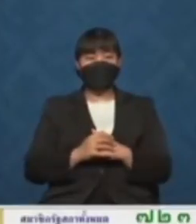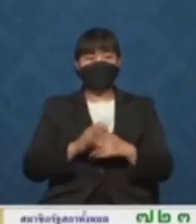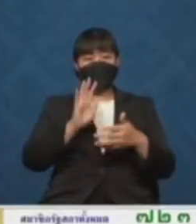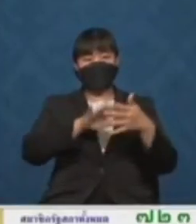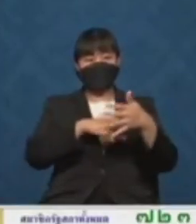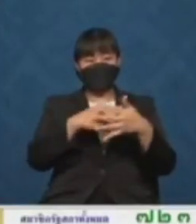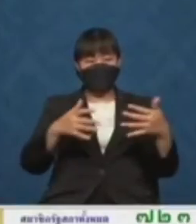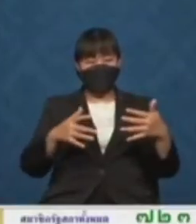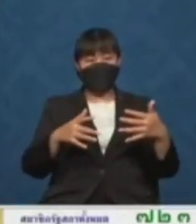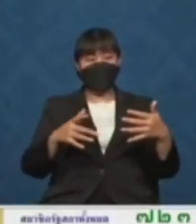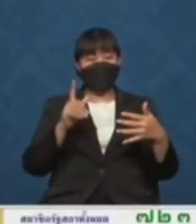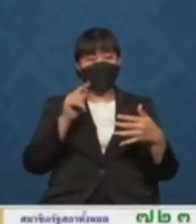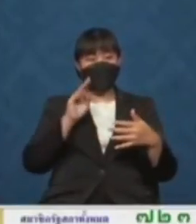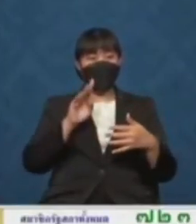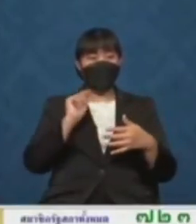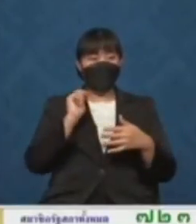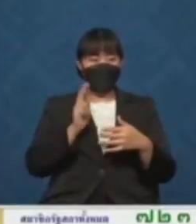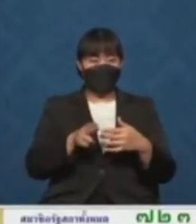ก